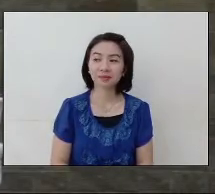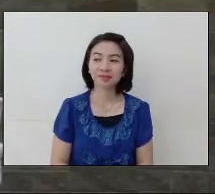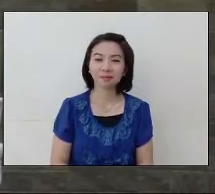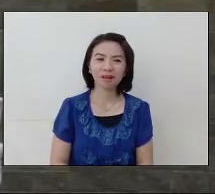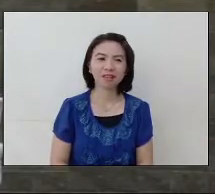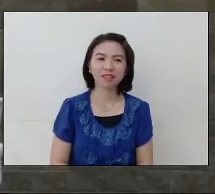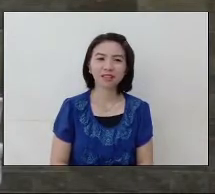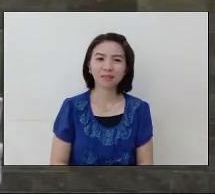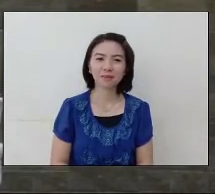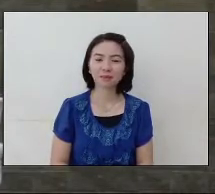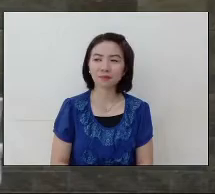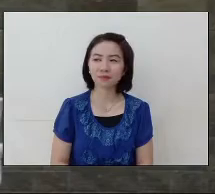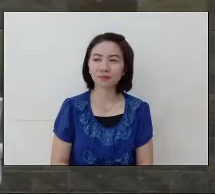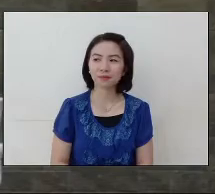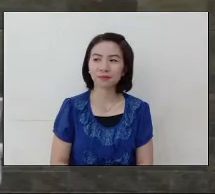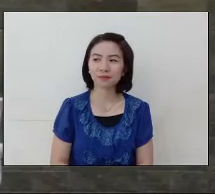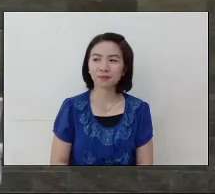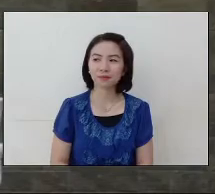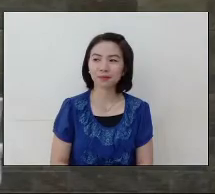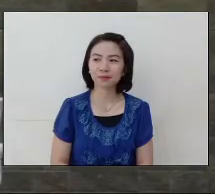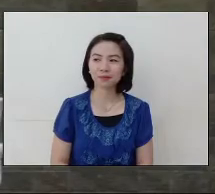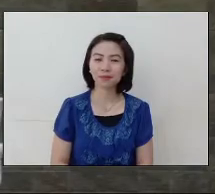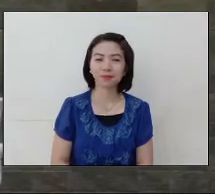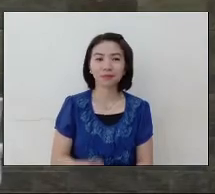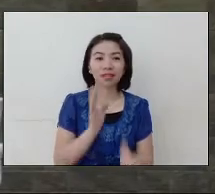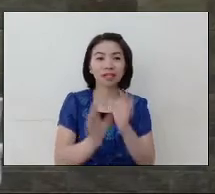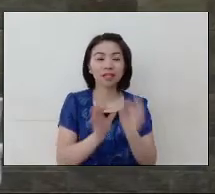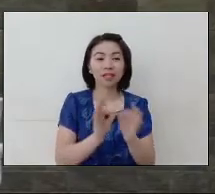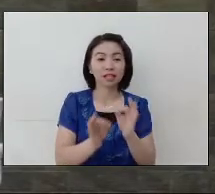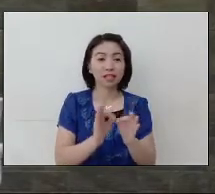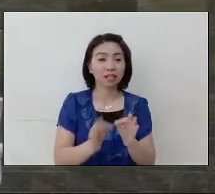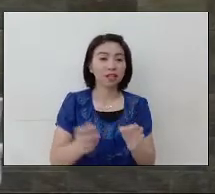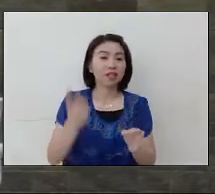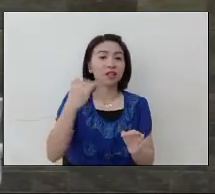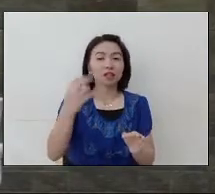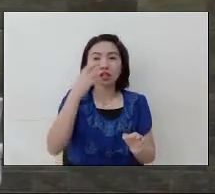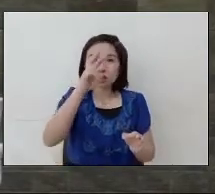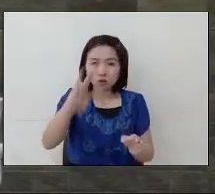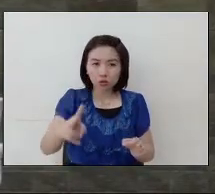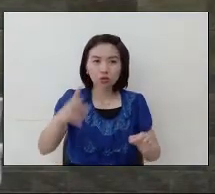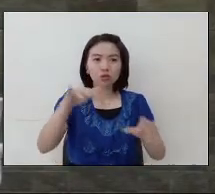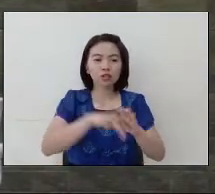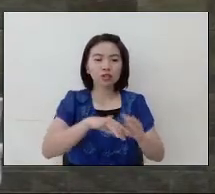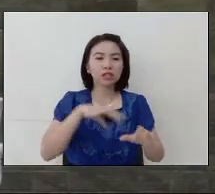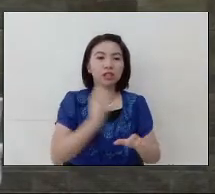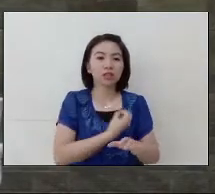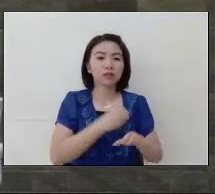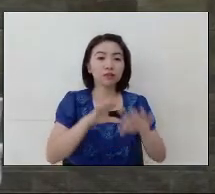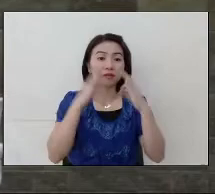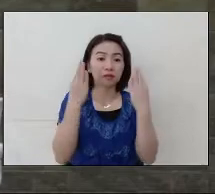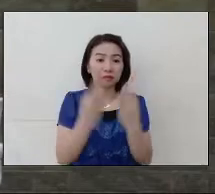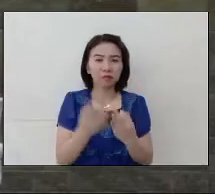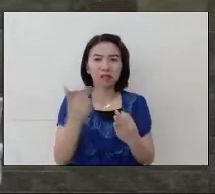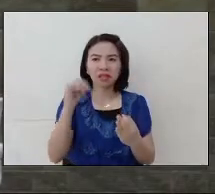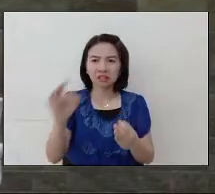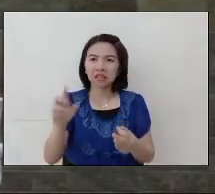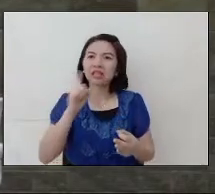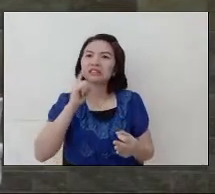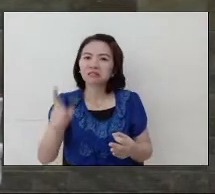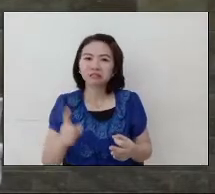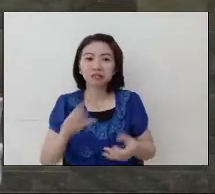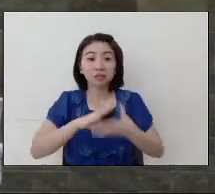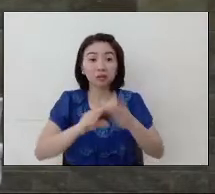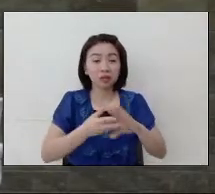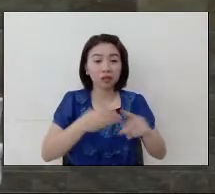ating pamilya, ikikwento yan ng miyembro ng ating pamilya or makikita ng ibang kapitbahay po natin o ng ibang kapatiran